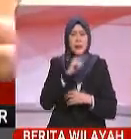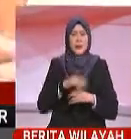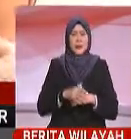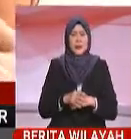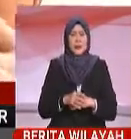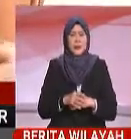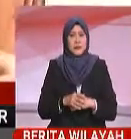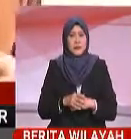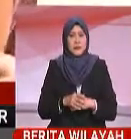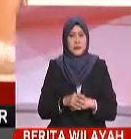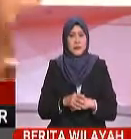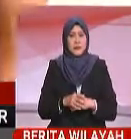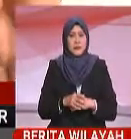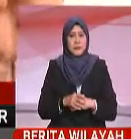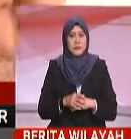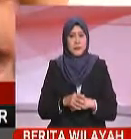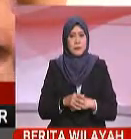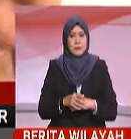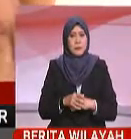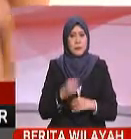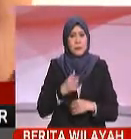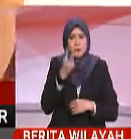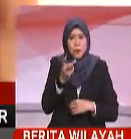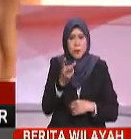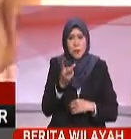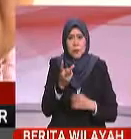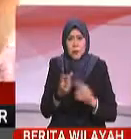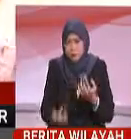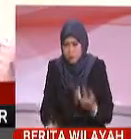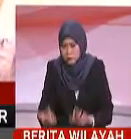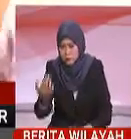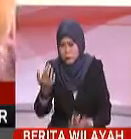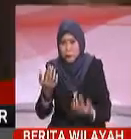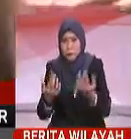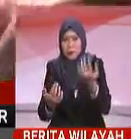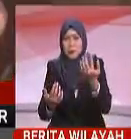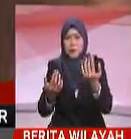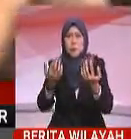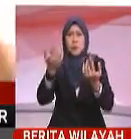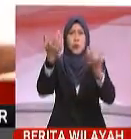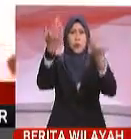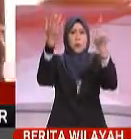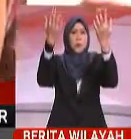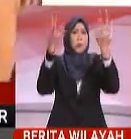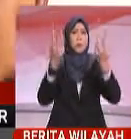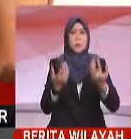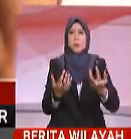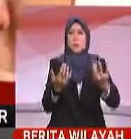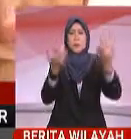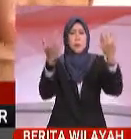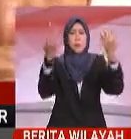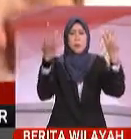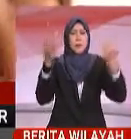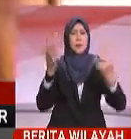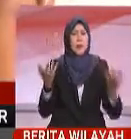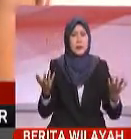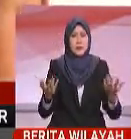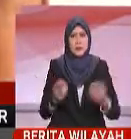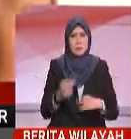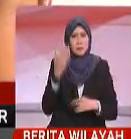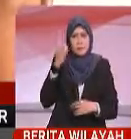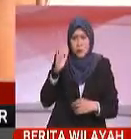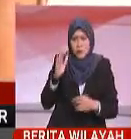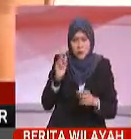api. Oh, mari tengok tu tanam dulu. Kita tu tu ke pola lagi tu. Nak kata